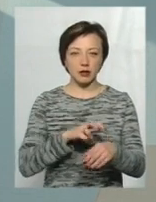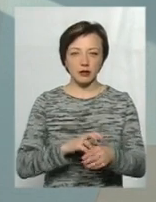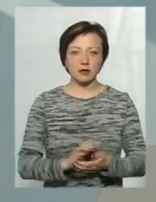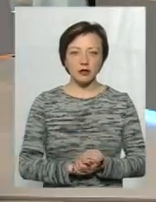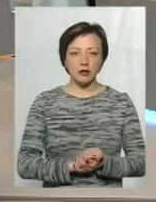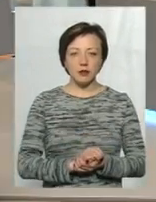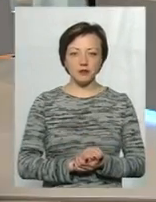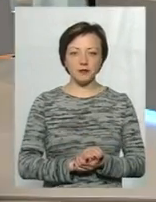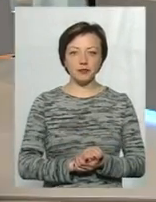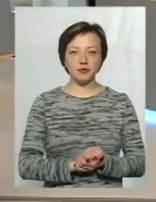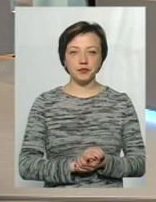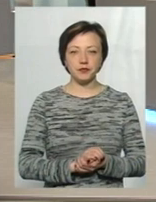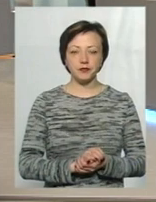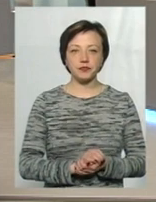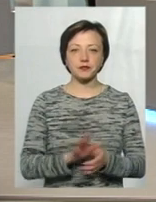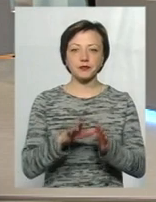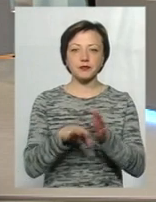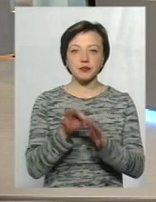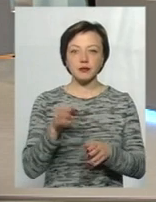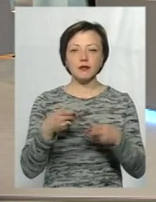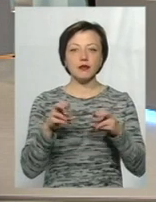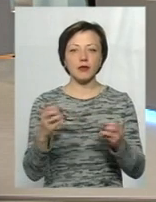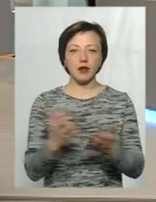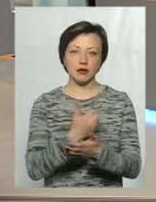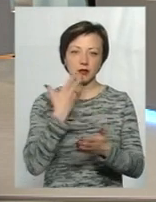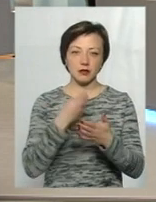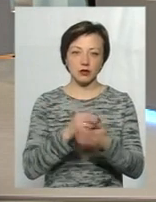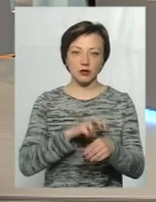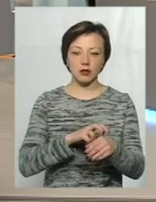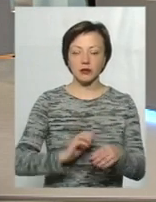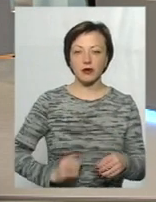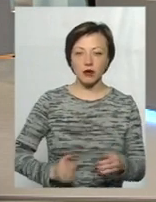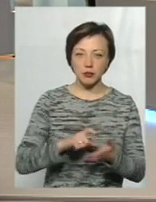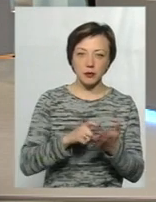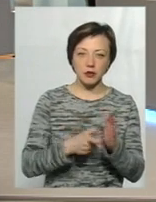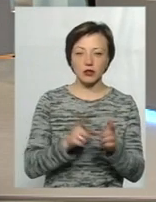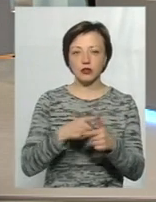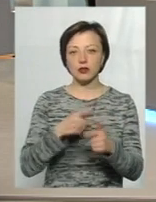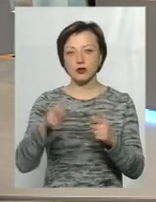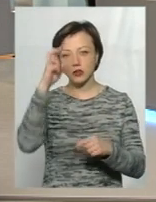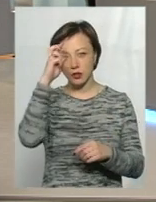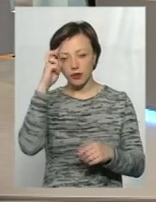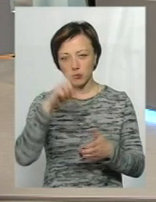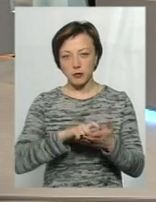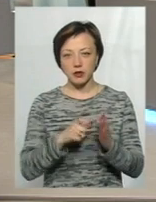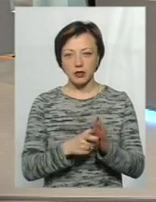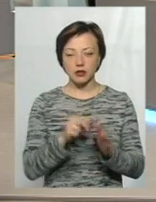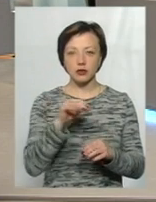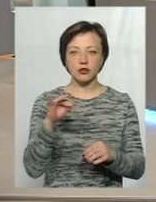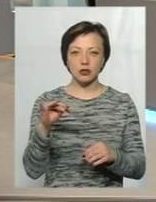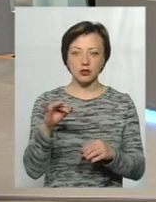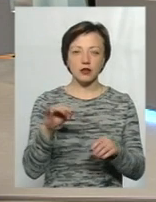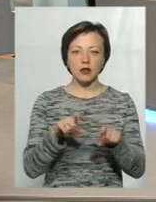лікаря-акушера-гінеколога. А вже їй вибирати, де вона знайде свого лікаря. Чи в приватному кабінеті, чи в державному кабінеті, чи в